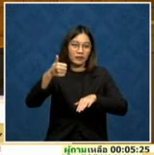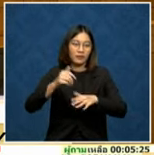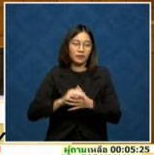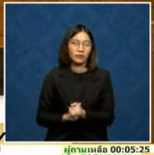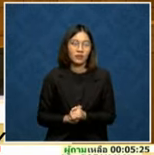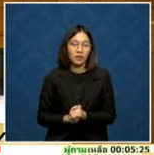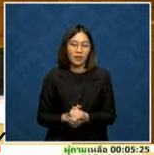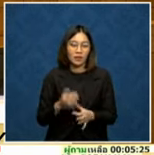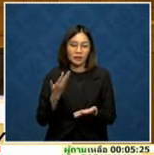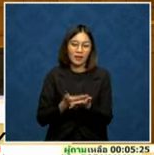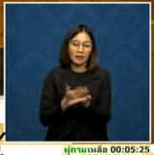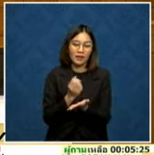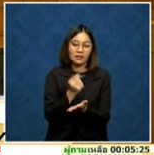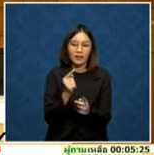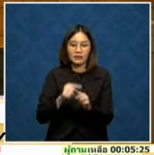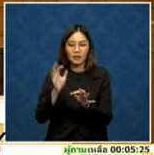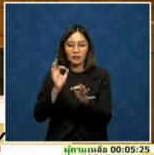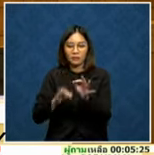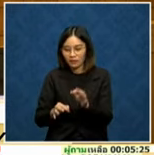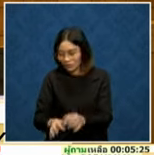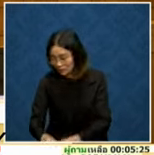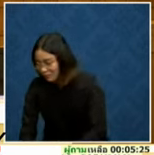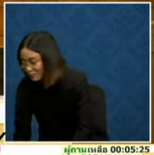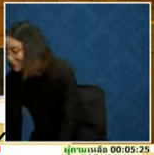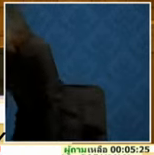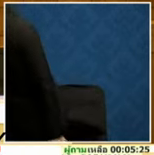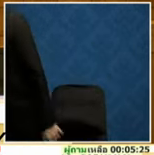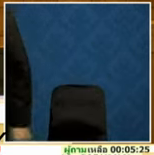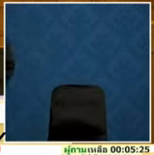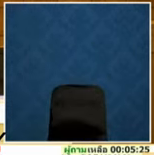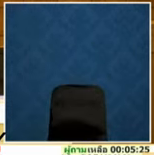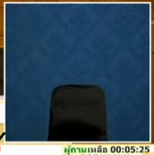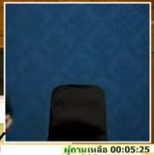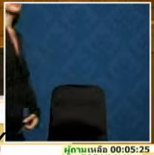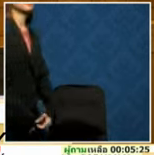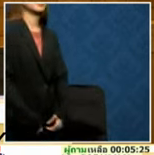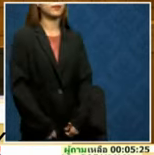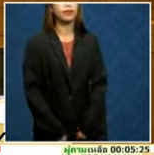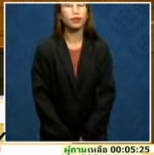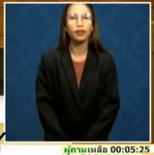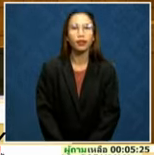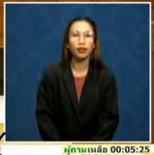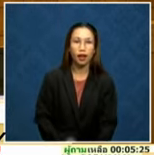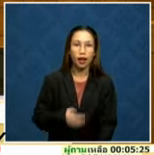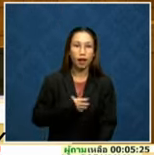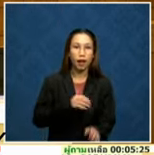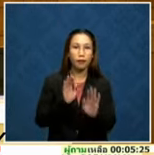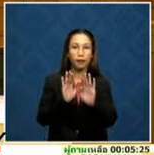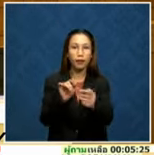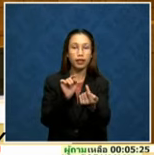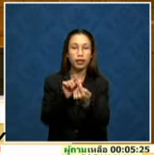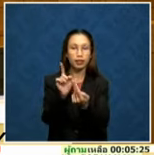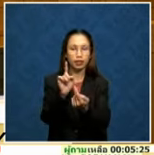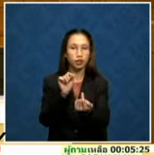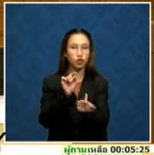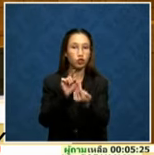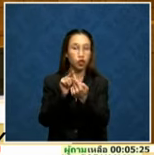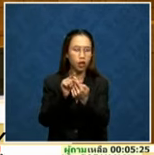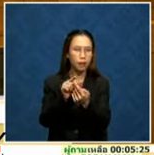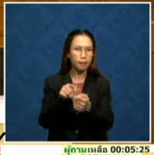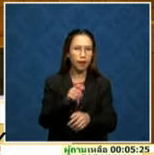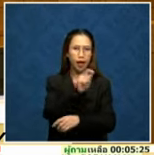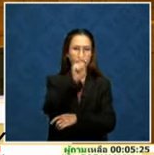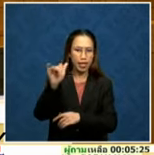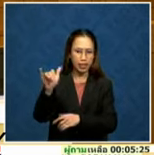ประหยัดรายใจด้วยแต่ว่าอีกเรื่องนึที่นาสำคญก็คอว่า อยากใหฝากเป็ข้อคดไ้ว่า เราเองเราก็อยากเปประเทศสวส์แงของเอเซีย